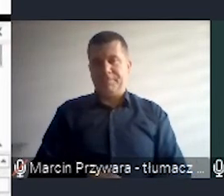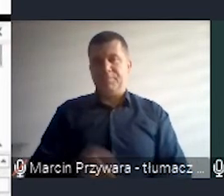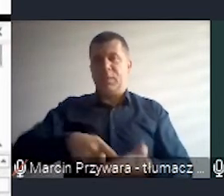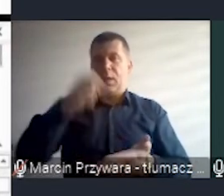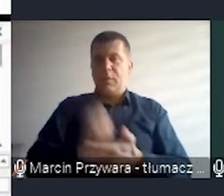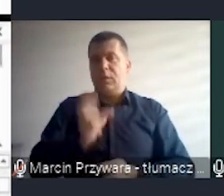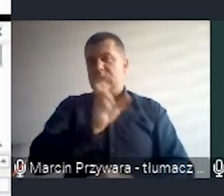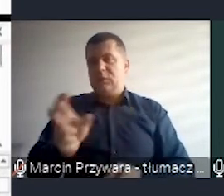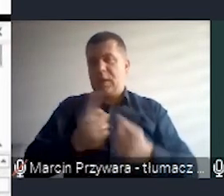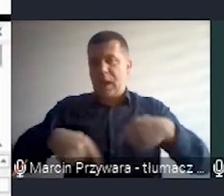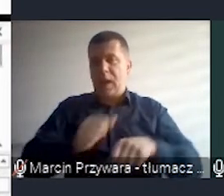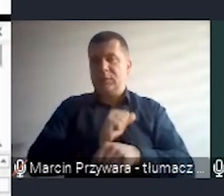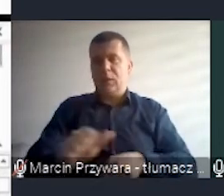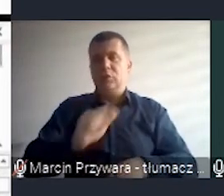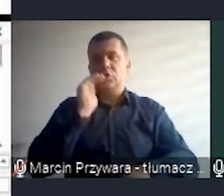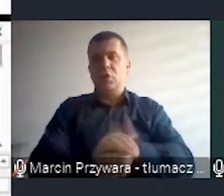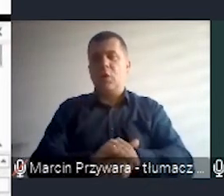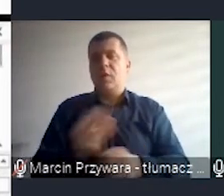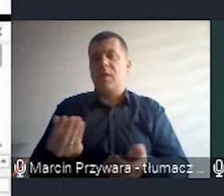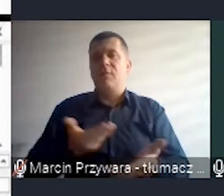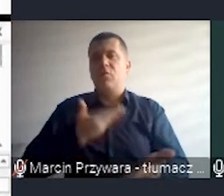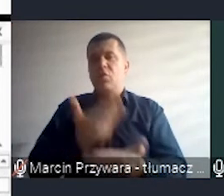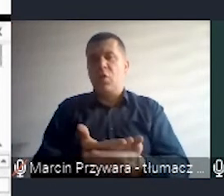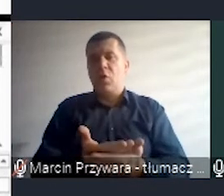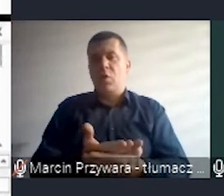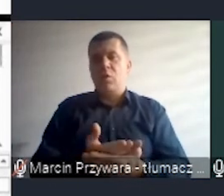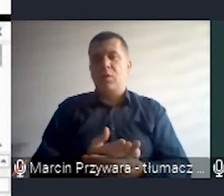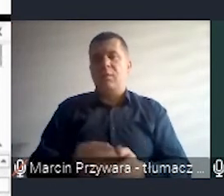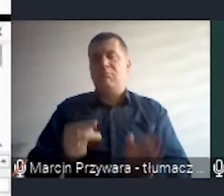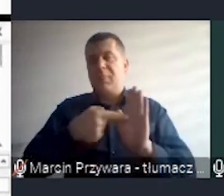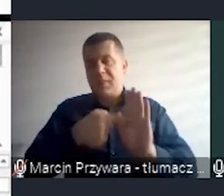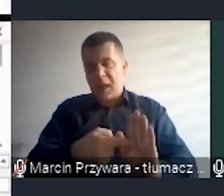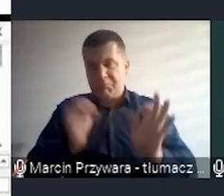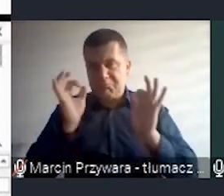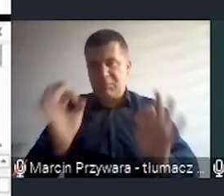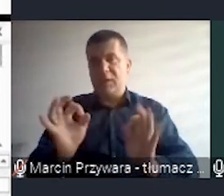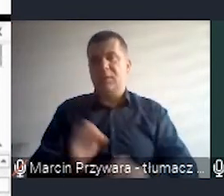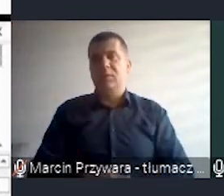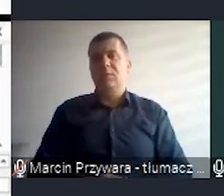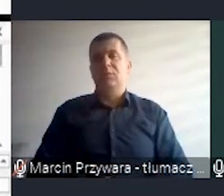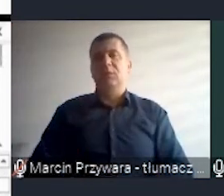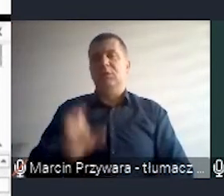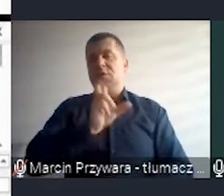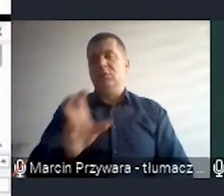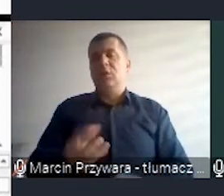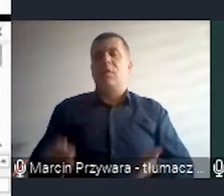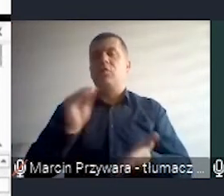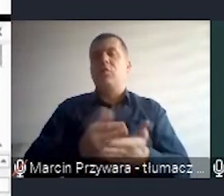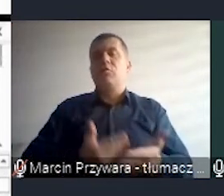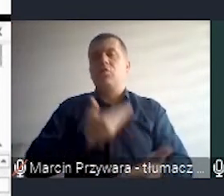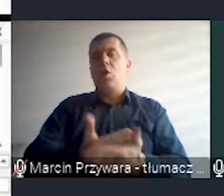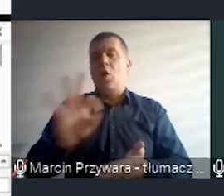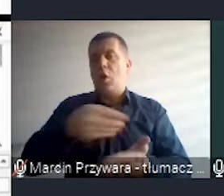Znowu, czy realizacja odbywa się zgodnie z wnioskiem, terminowo, czy wnioski o